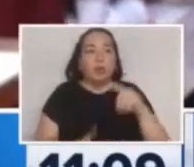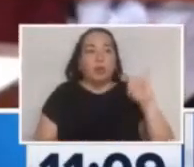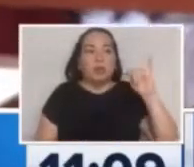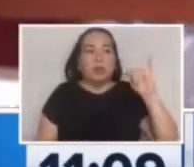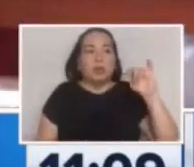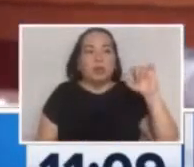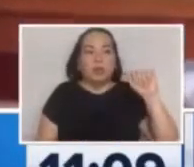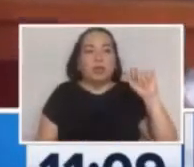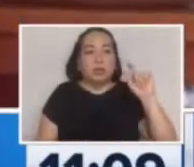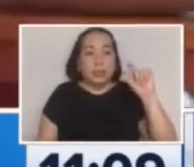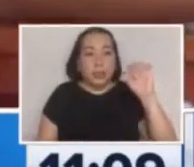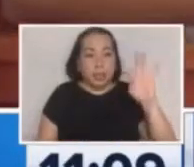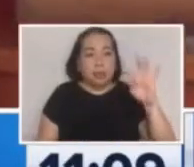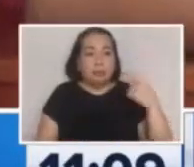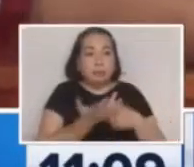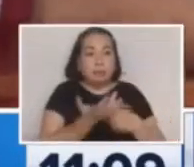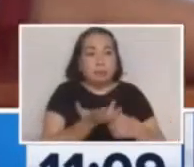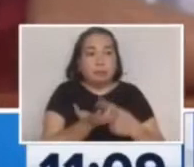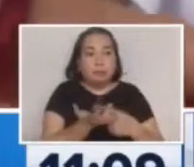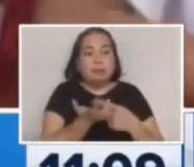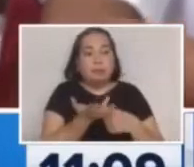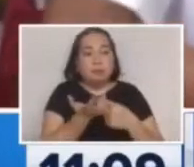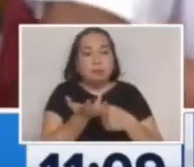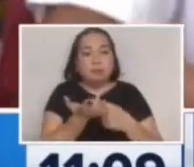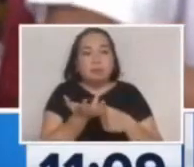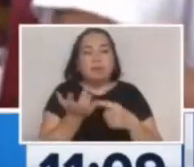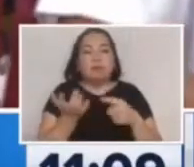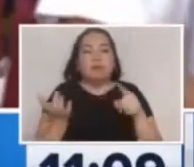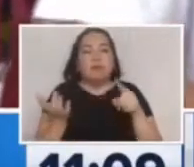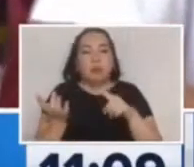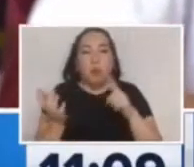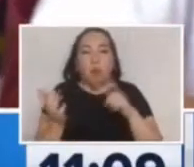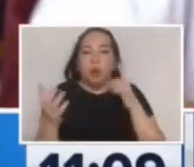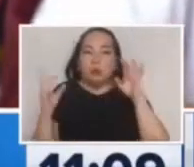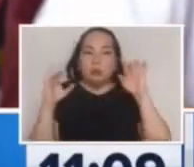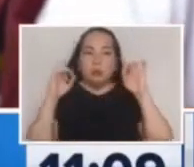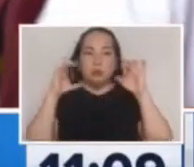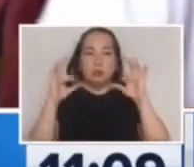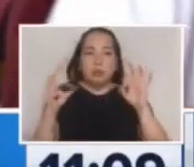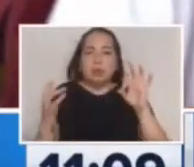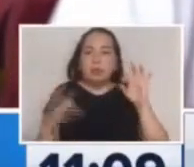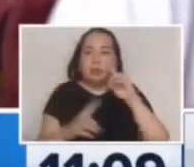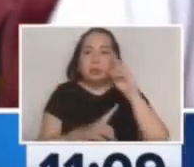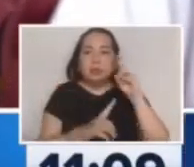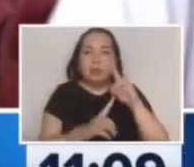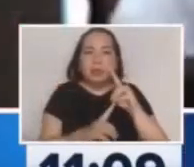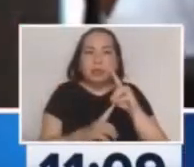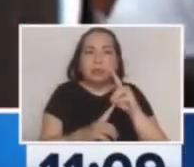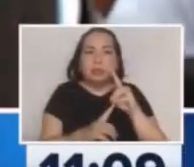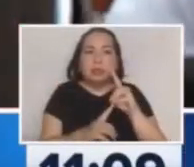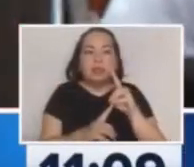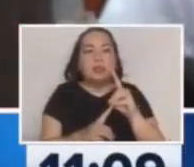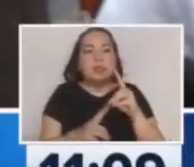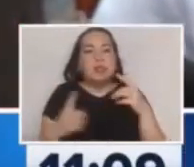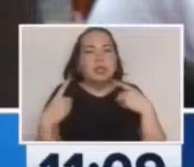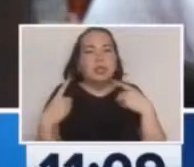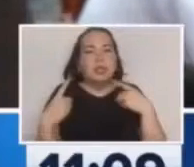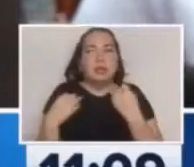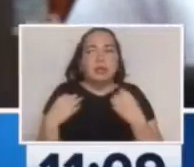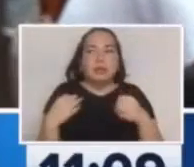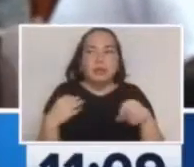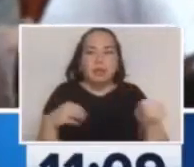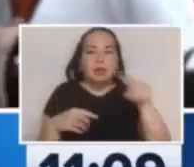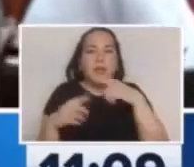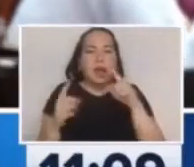ang pag-open ng school mag-umpisa anytime between June and August.